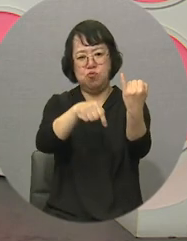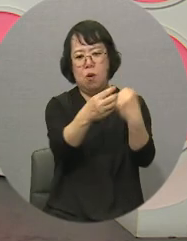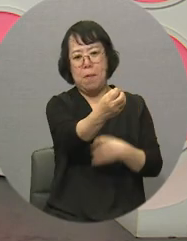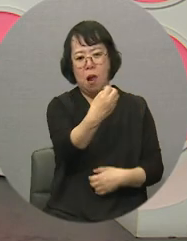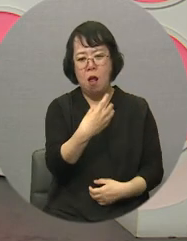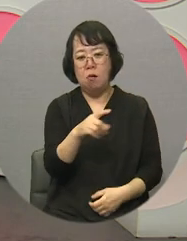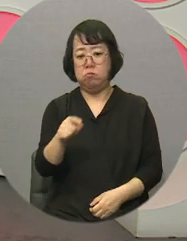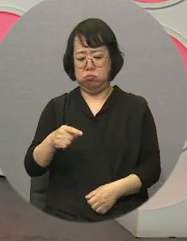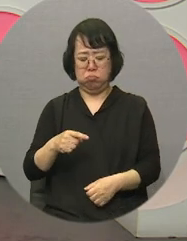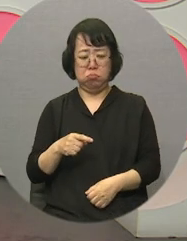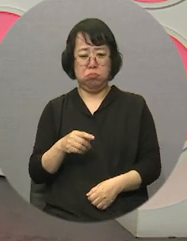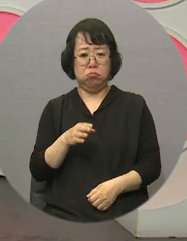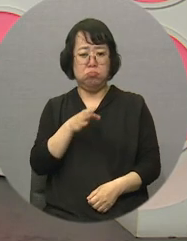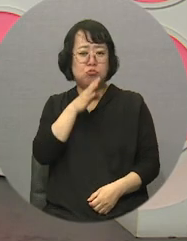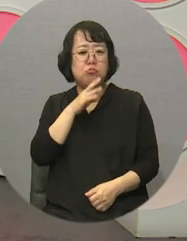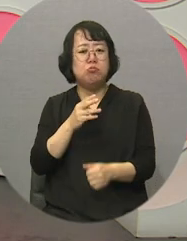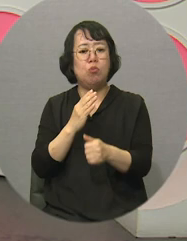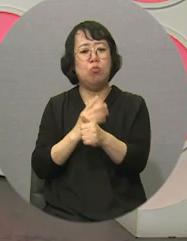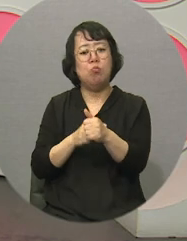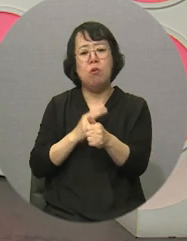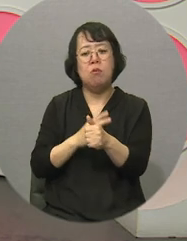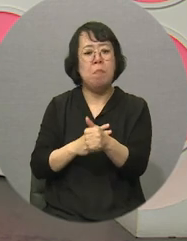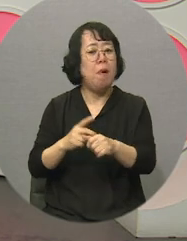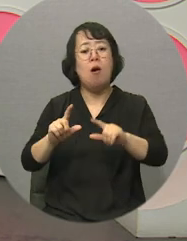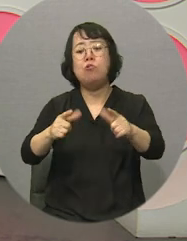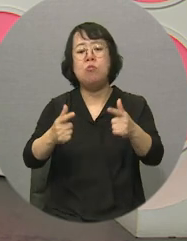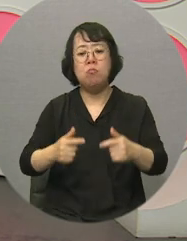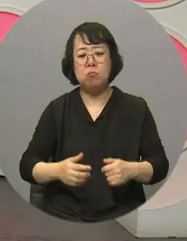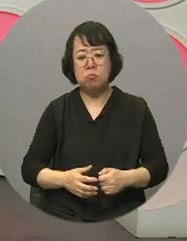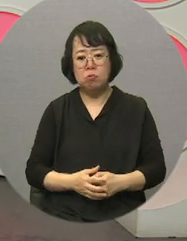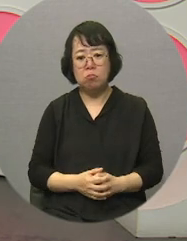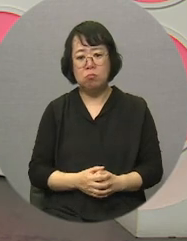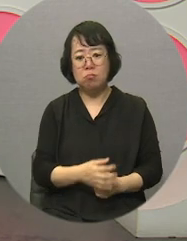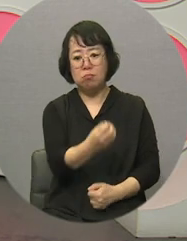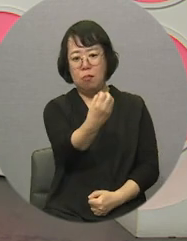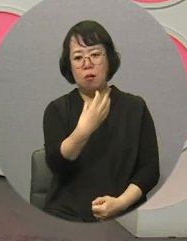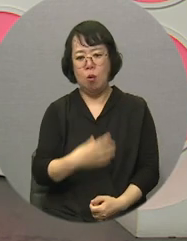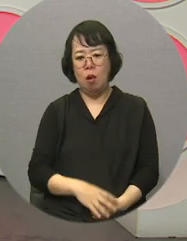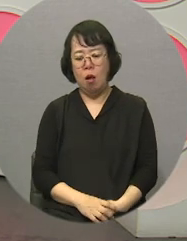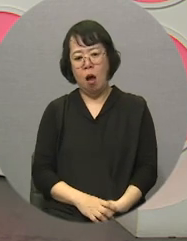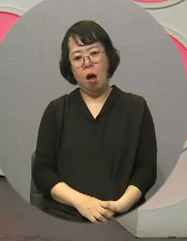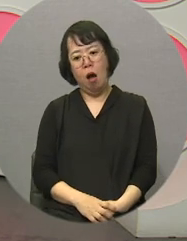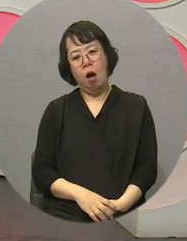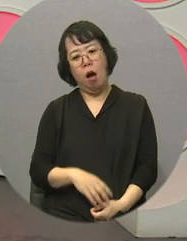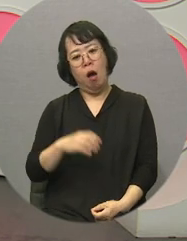선생님, 진짜 선생님도 아니잖아요. 라고요.